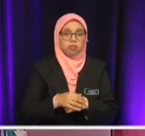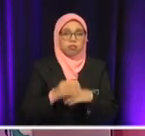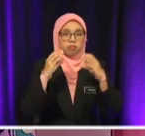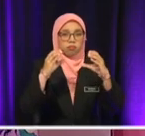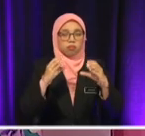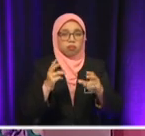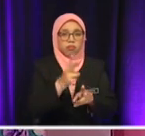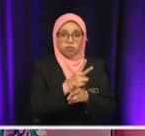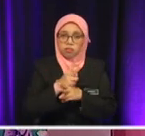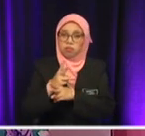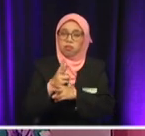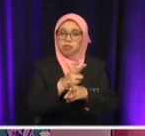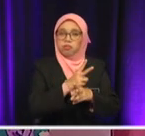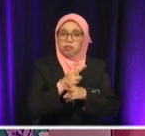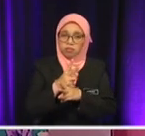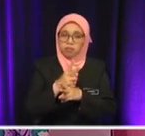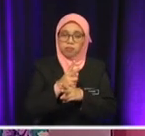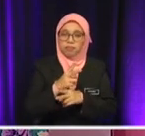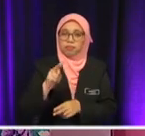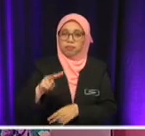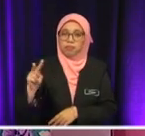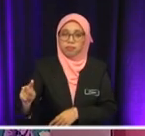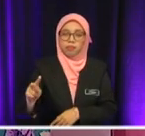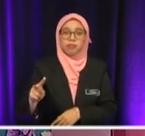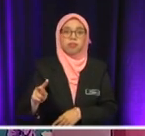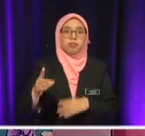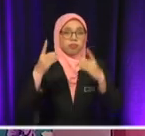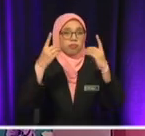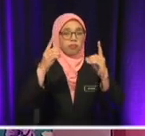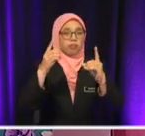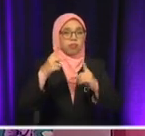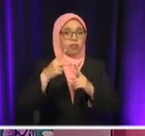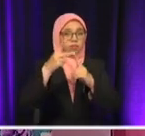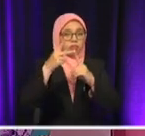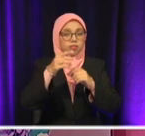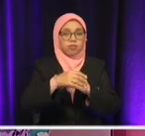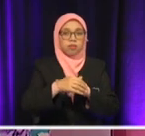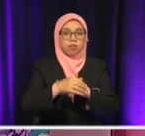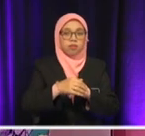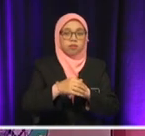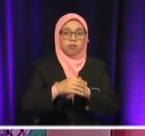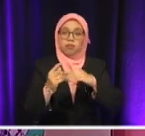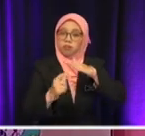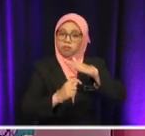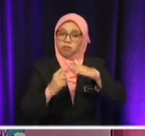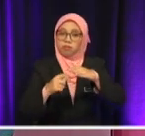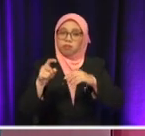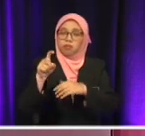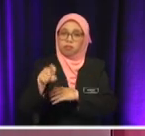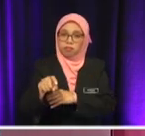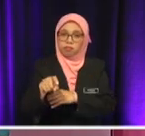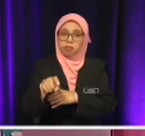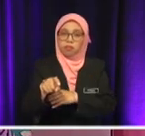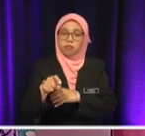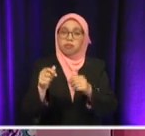okey, nombor satu, ibu bapa dan juga pihak taska dan juga tadika perlu berganding bahu,